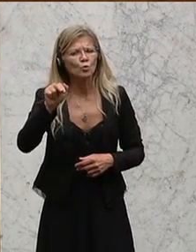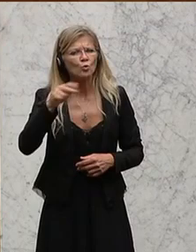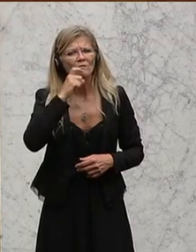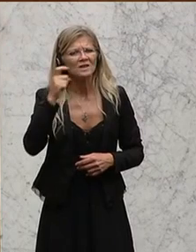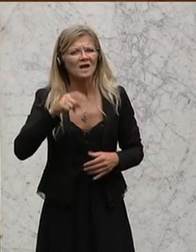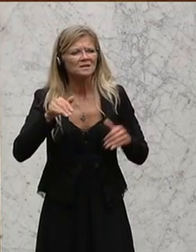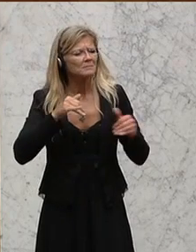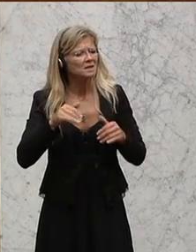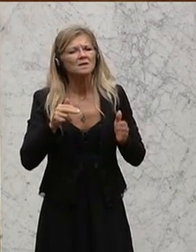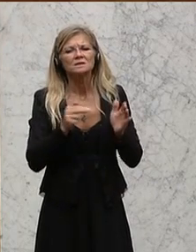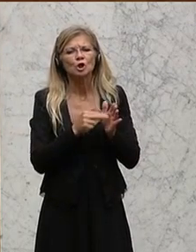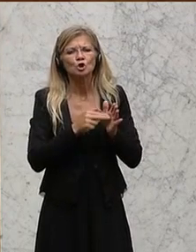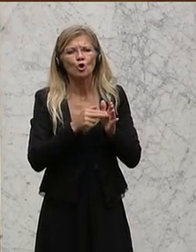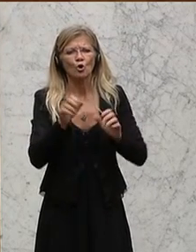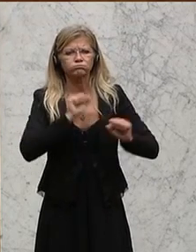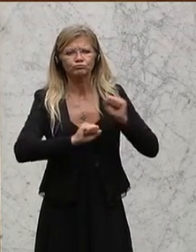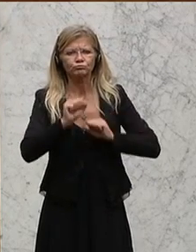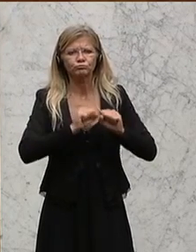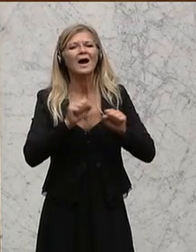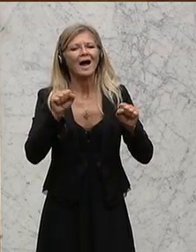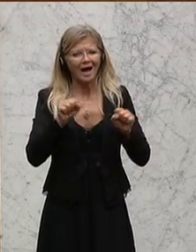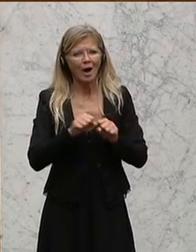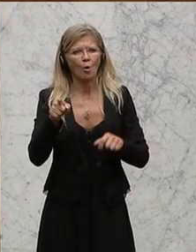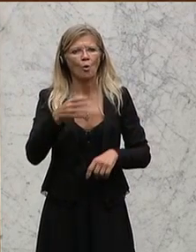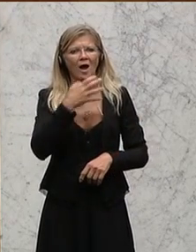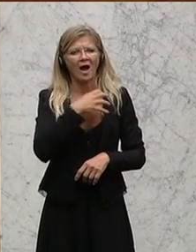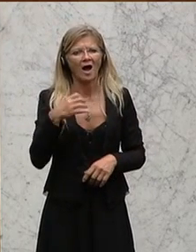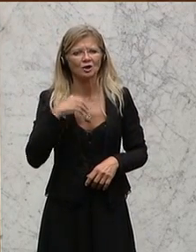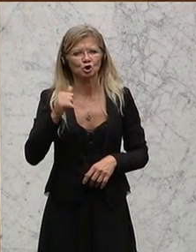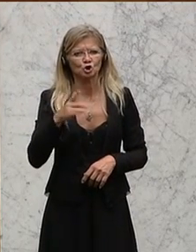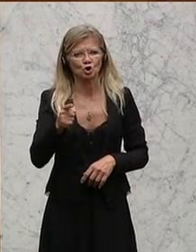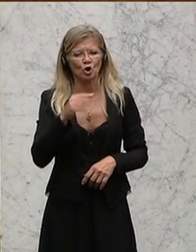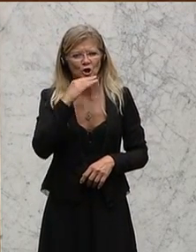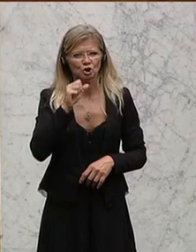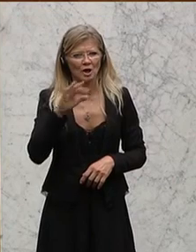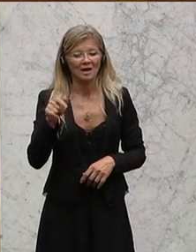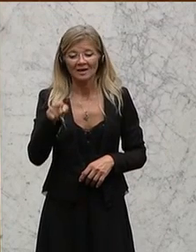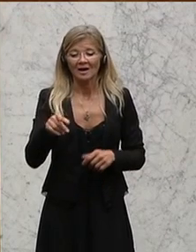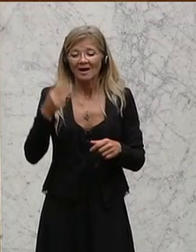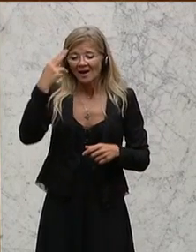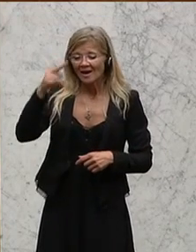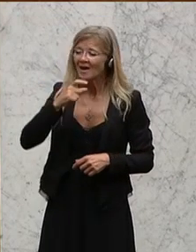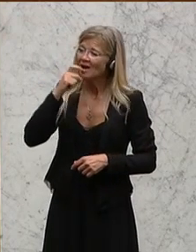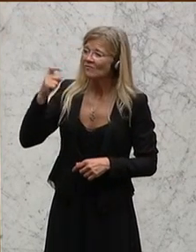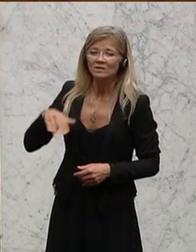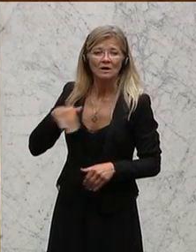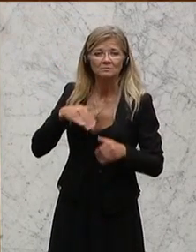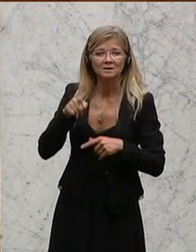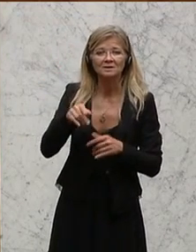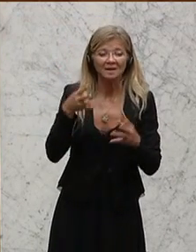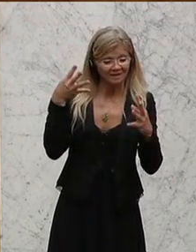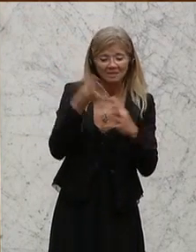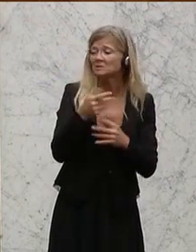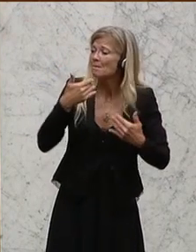Schelling. Herr Finanzminister, die Erhöhung der Steuertransparenz wäre ein ganz wichtiger Schritt hin zur